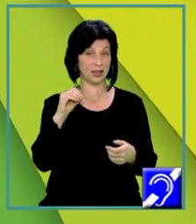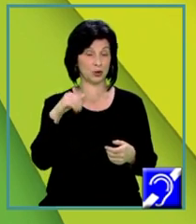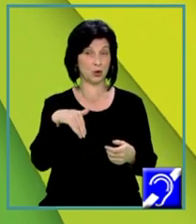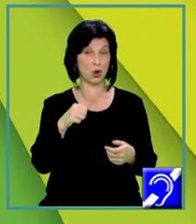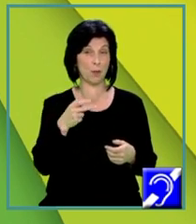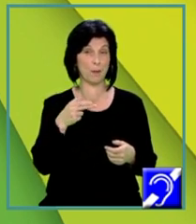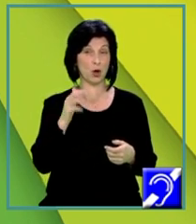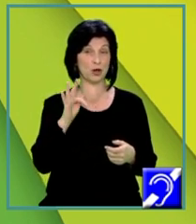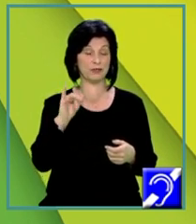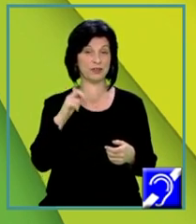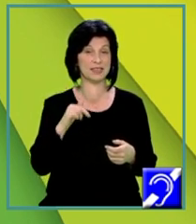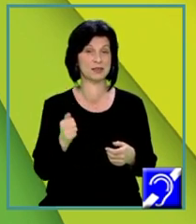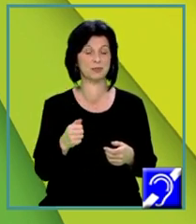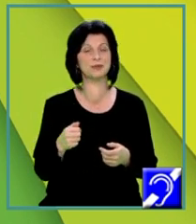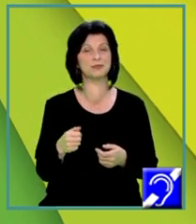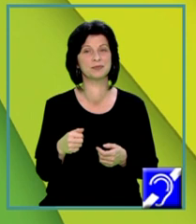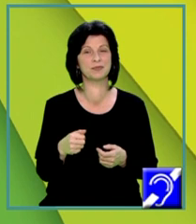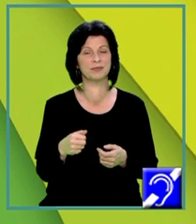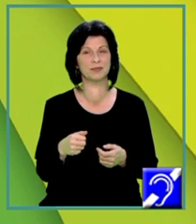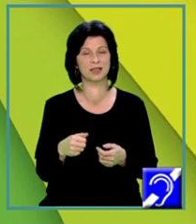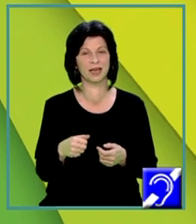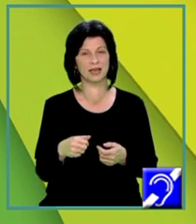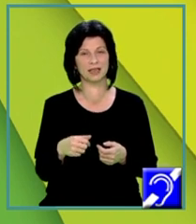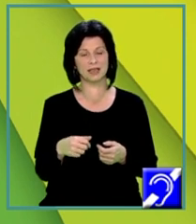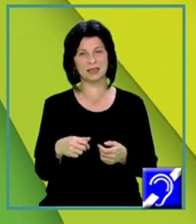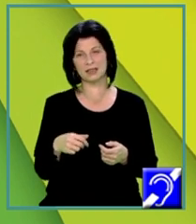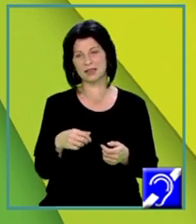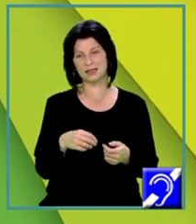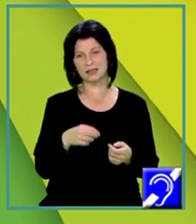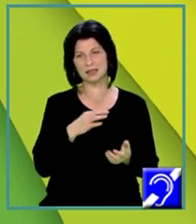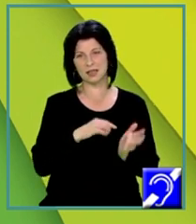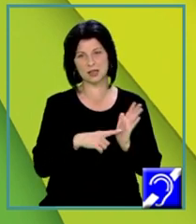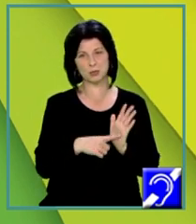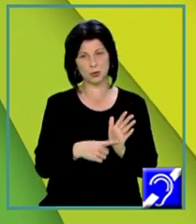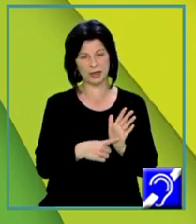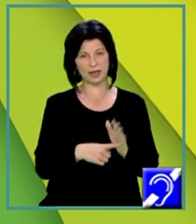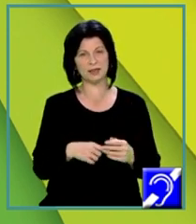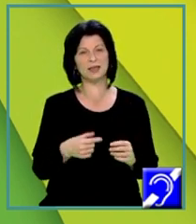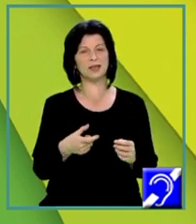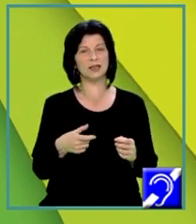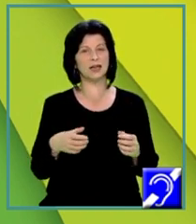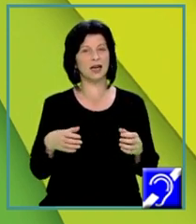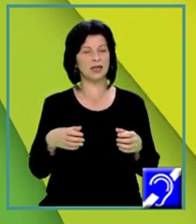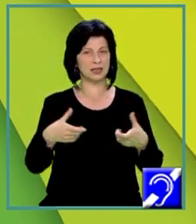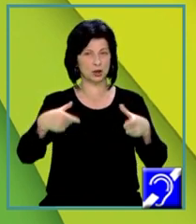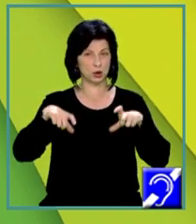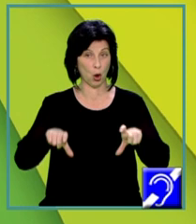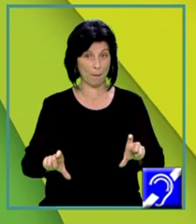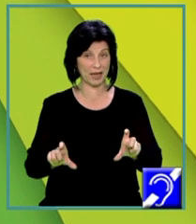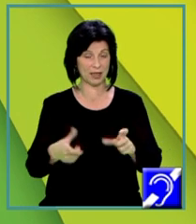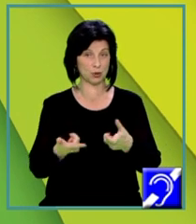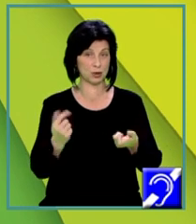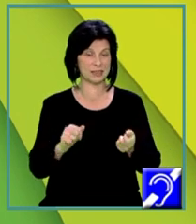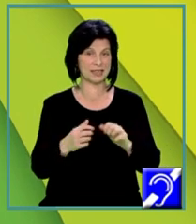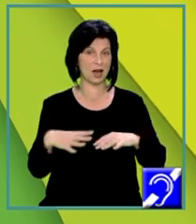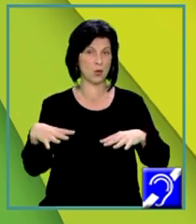corpuri presupune ca domeniul și codomeniul să coincidă și mai mult decât să coincidă să folosim aceleași